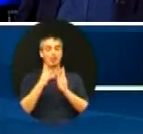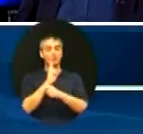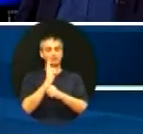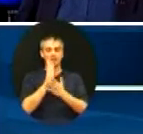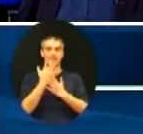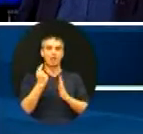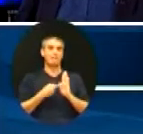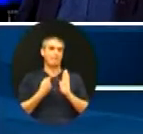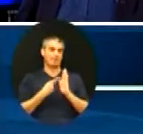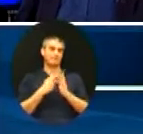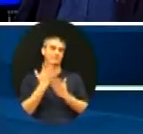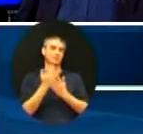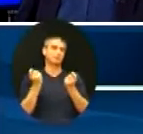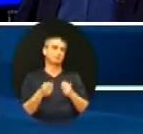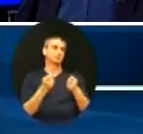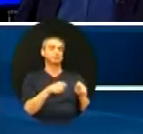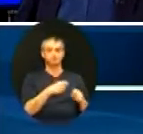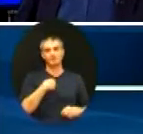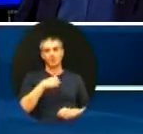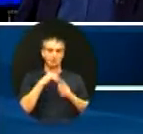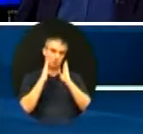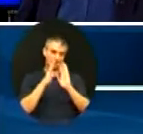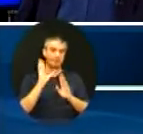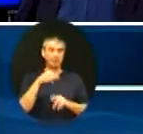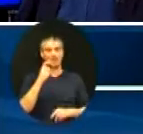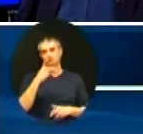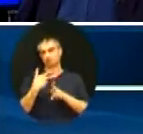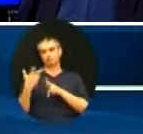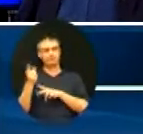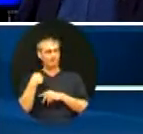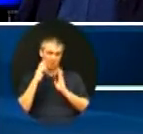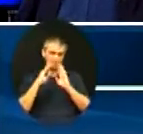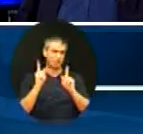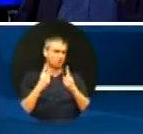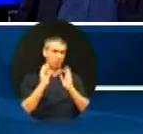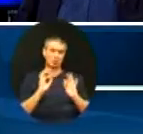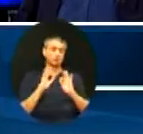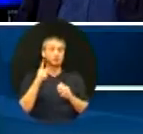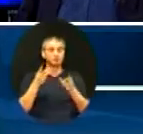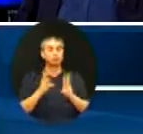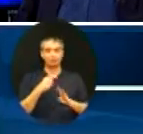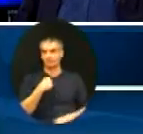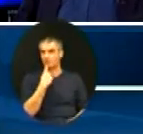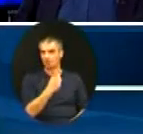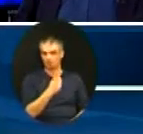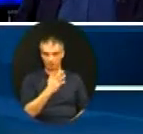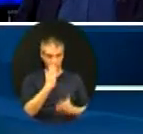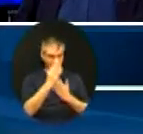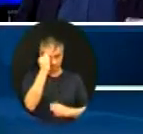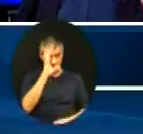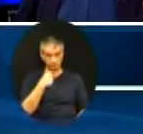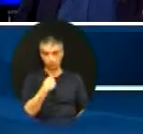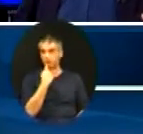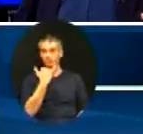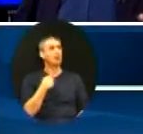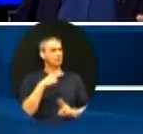כבר מספר פעמים והתיקים נסגרו, אנחנו מאמינים גם בחפותו, מאמינים שלא יהיה כלום, ו... זאת שיטה, ואני אומר לך, הנה, כבר תזכור מה שאני אומר